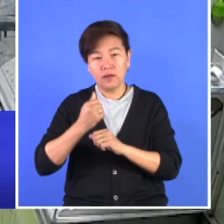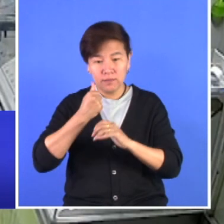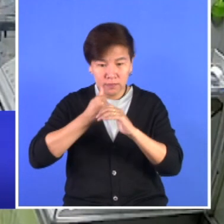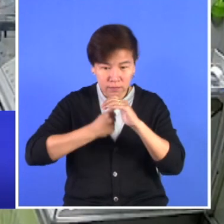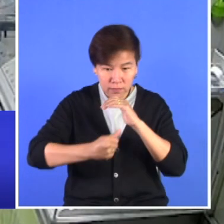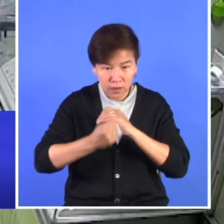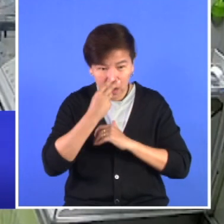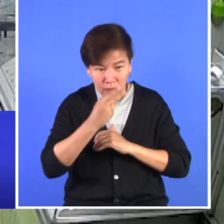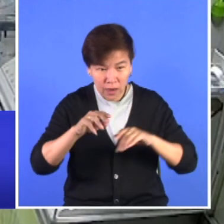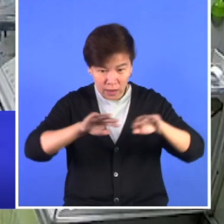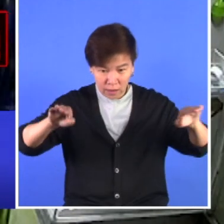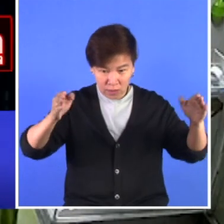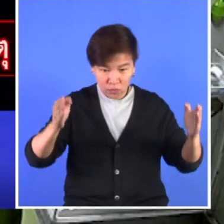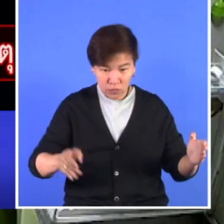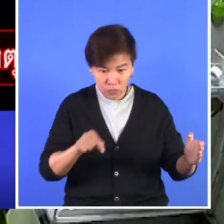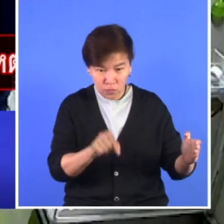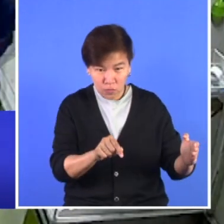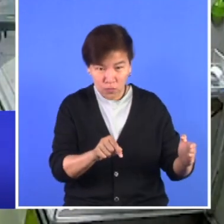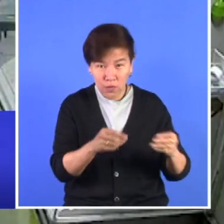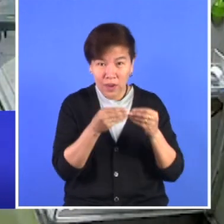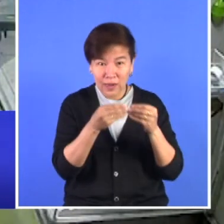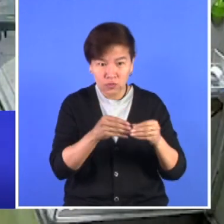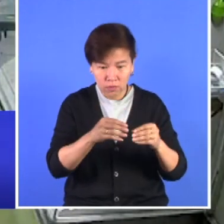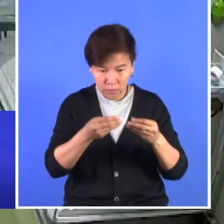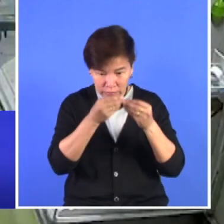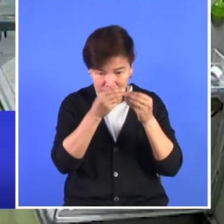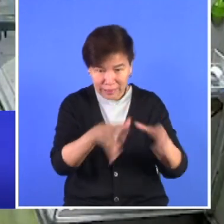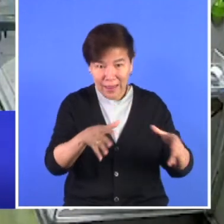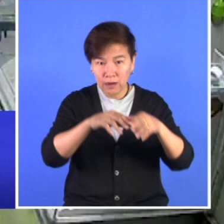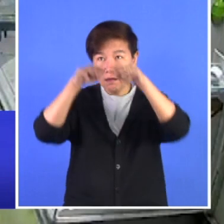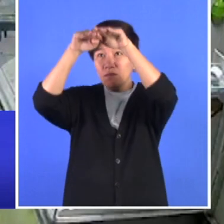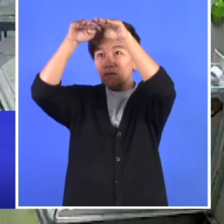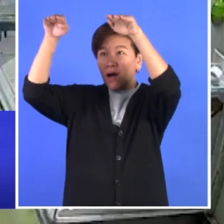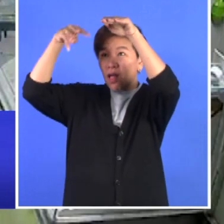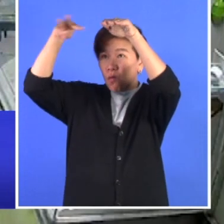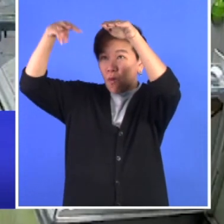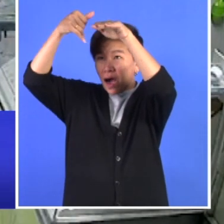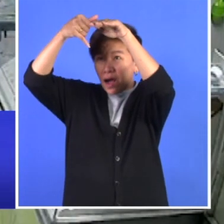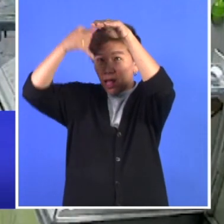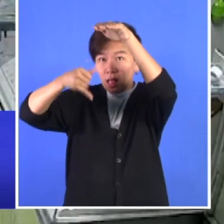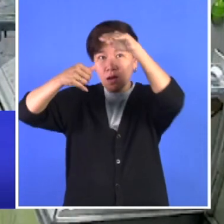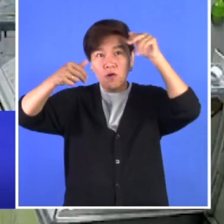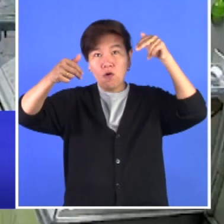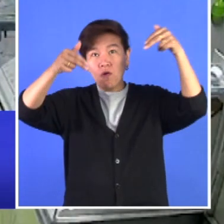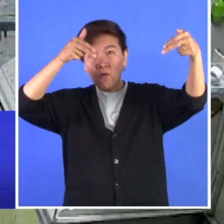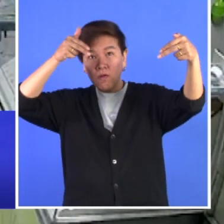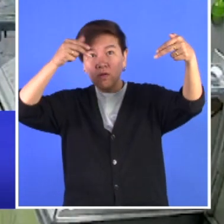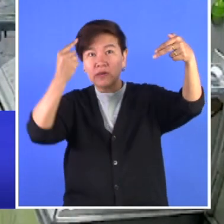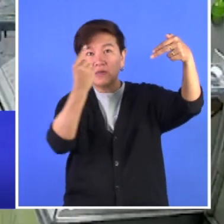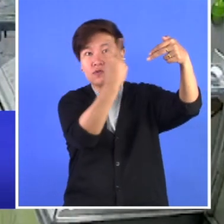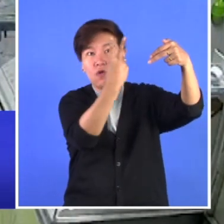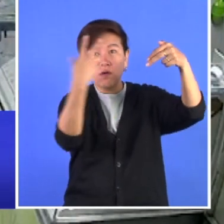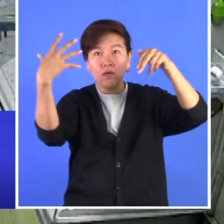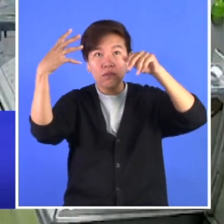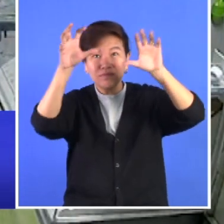กระจกที่โชว์ในโทรศัพท์มือถือเนี่ยนะมันแตกฝ้าก็เป็นรูขนาดใหญ่กล้องวงจรปิดหายไป 2ตัวโชคดีในร้านเนี่ย